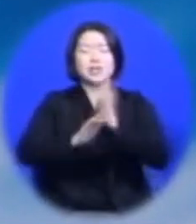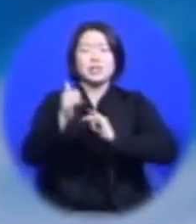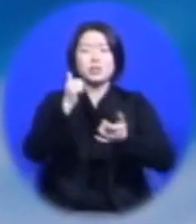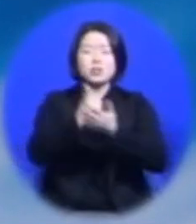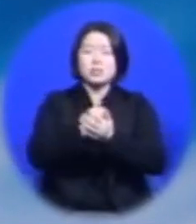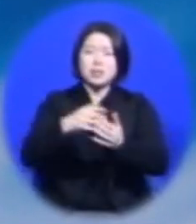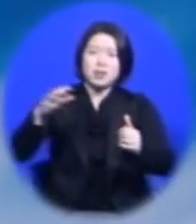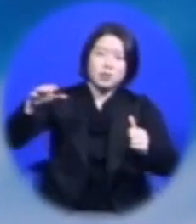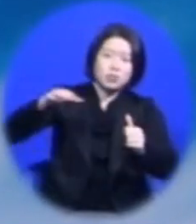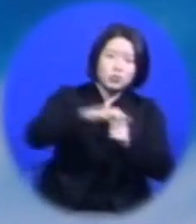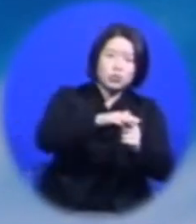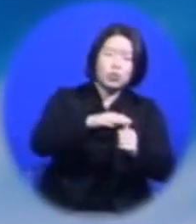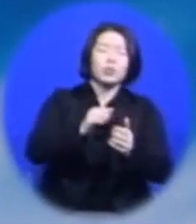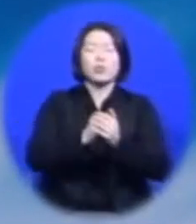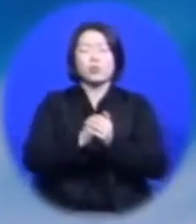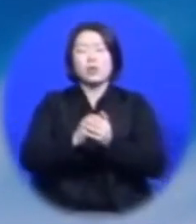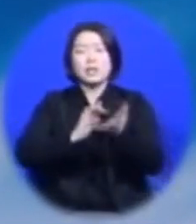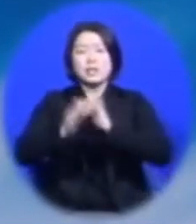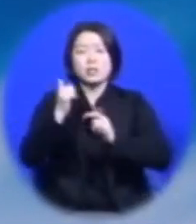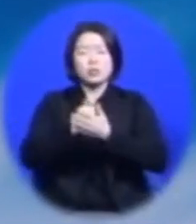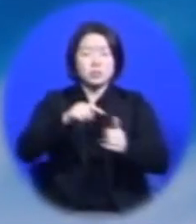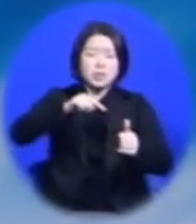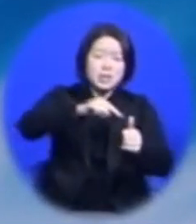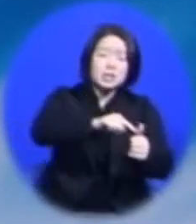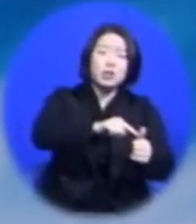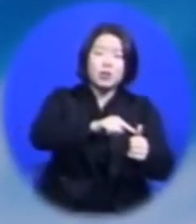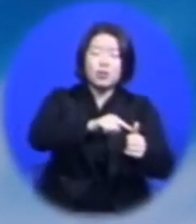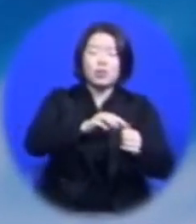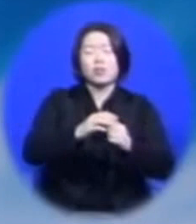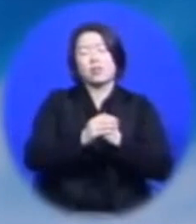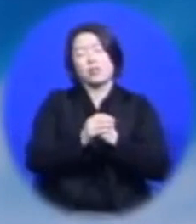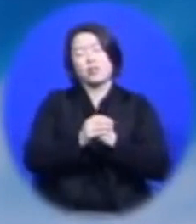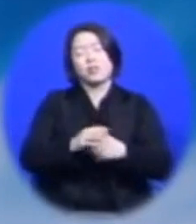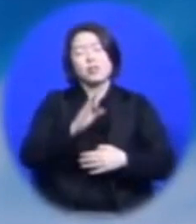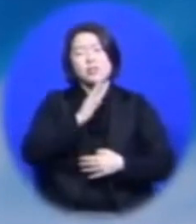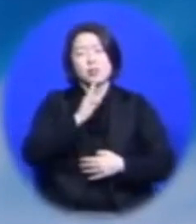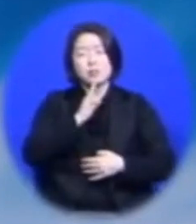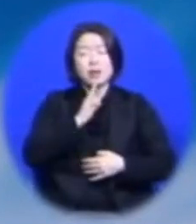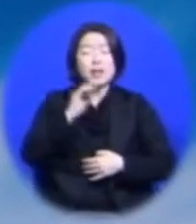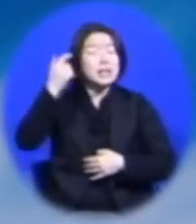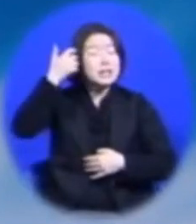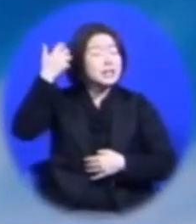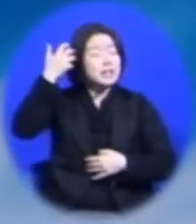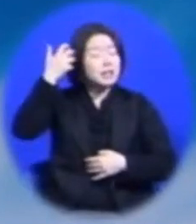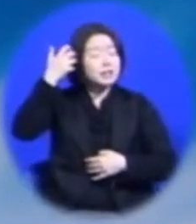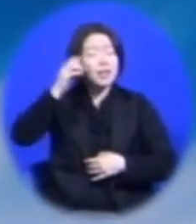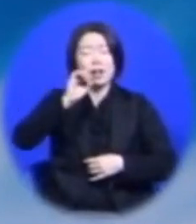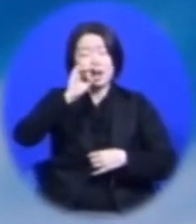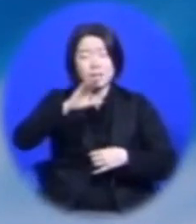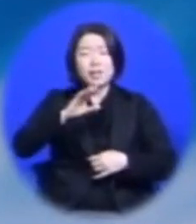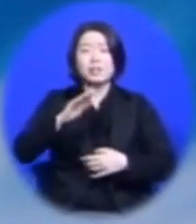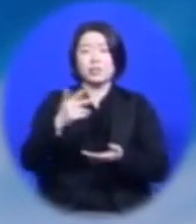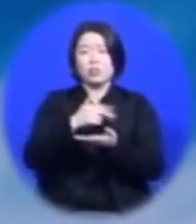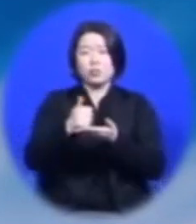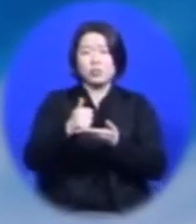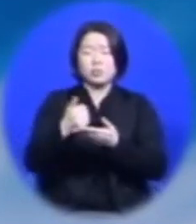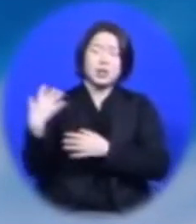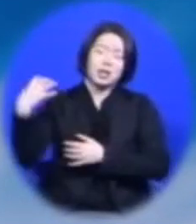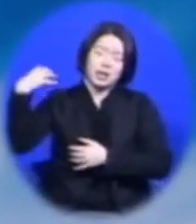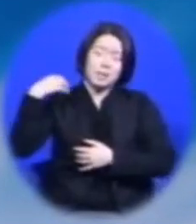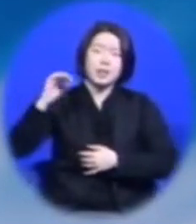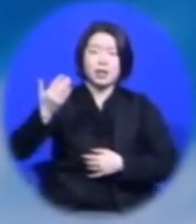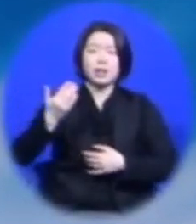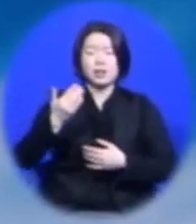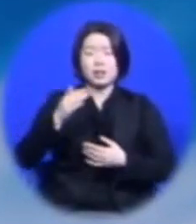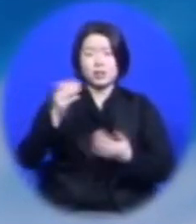예수님이 고문을 행했고 정말 잘 상상이 안 가는 일을 주님은 이제 감당하셔야 되는